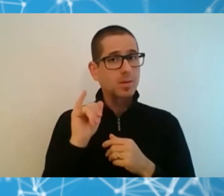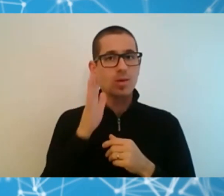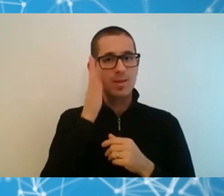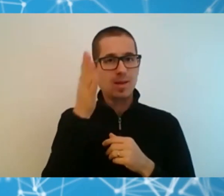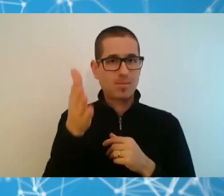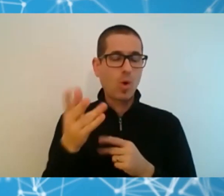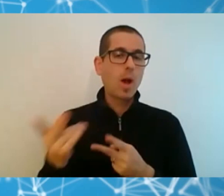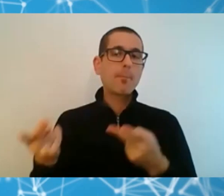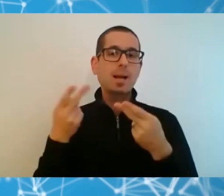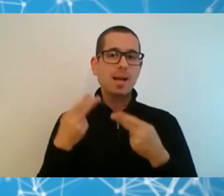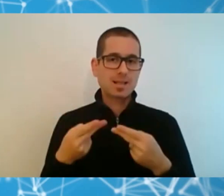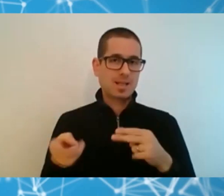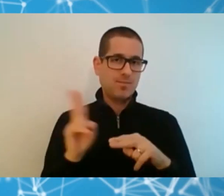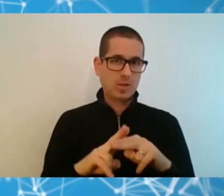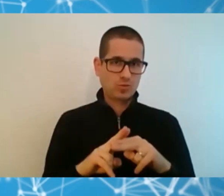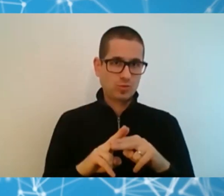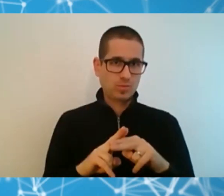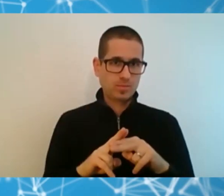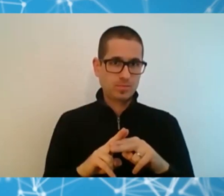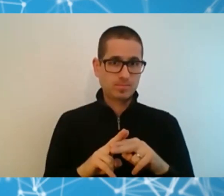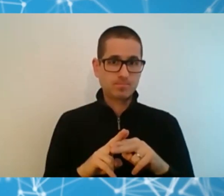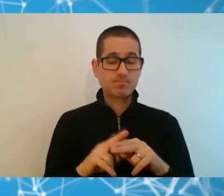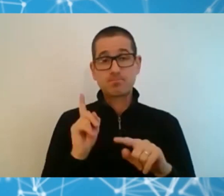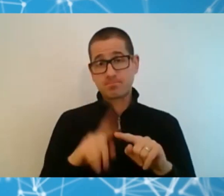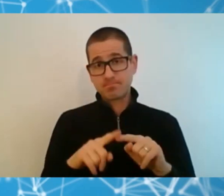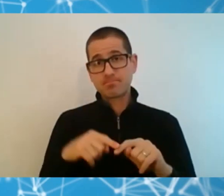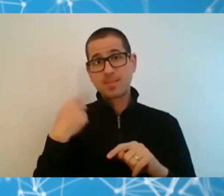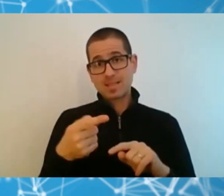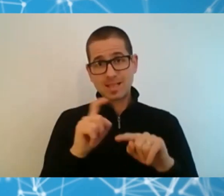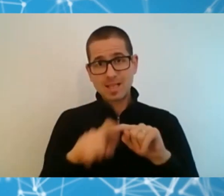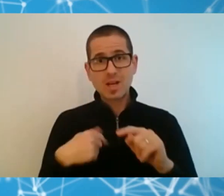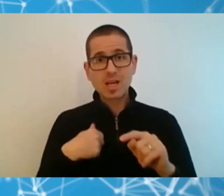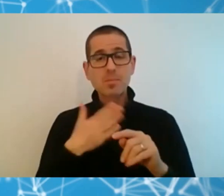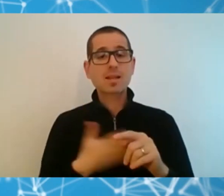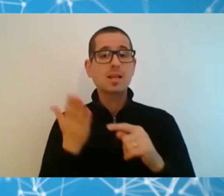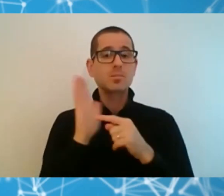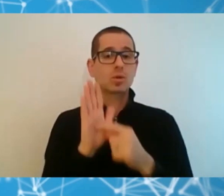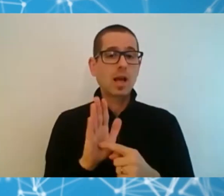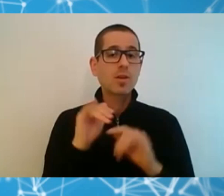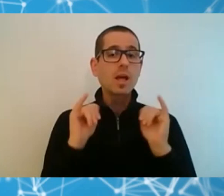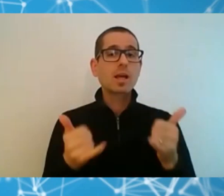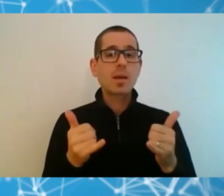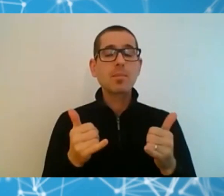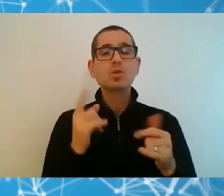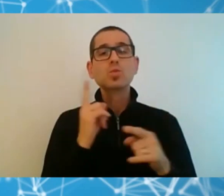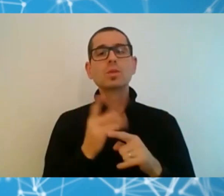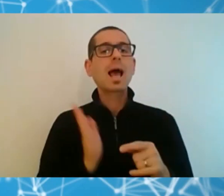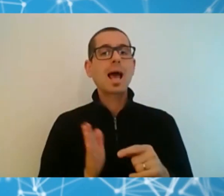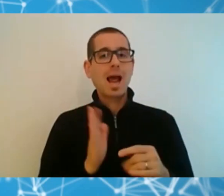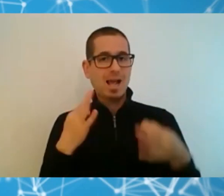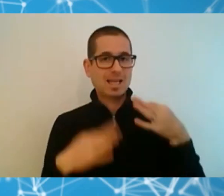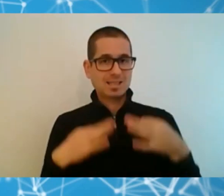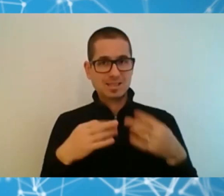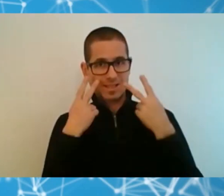da bo prinesla več. Potem naslednja stvar, ki bi jo izpostavil, je pa tudi seveda estetski